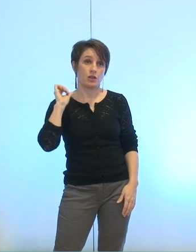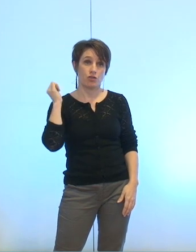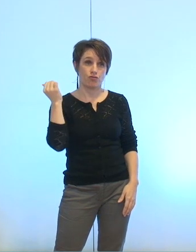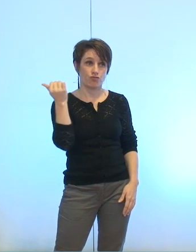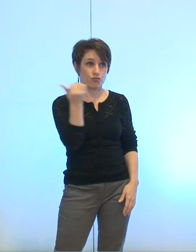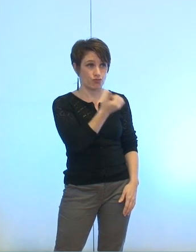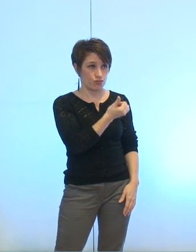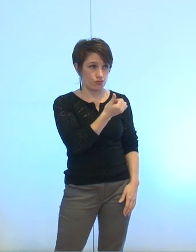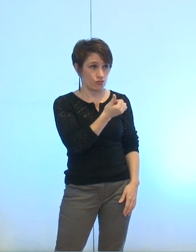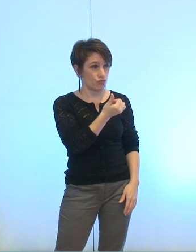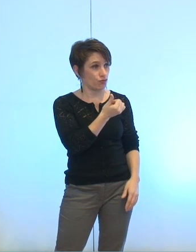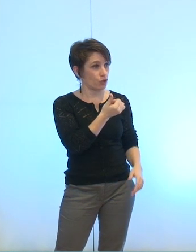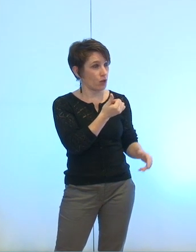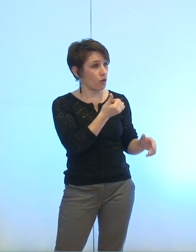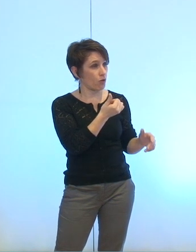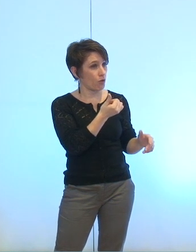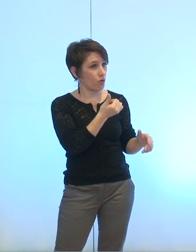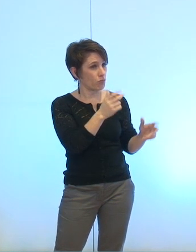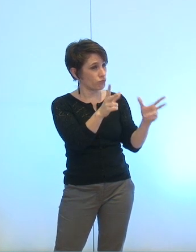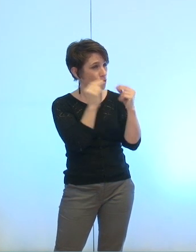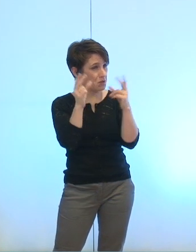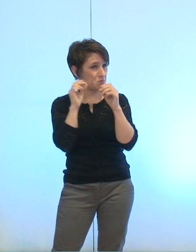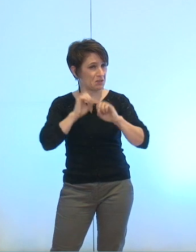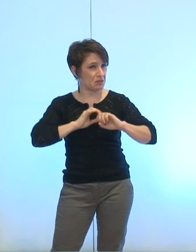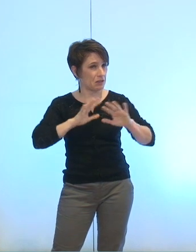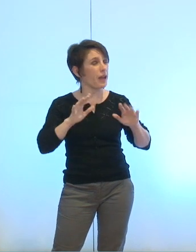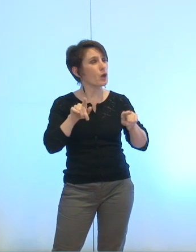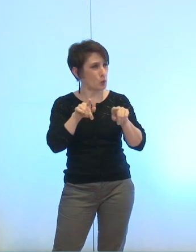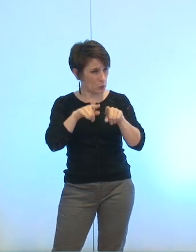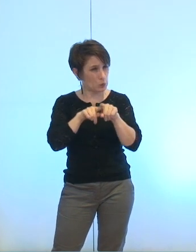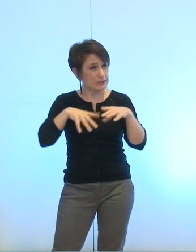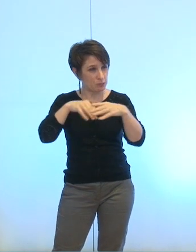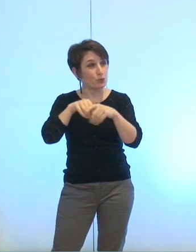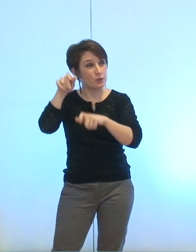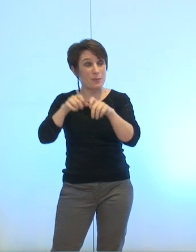a été d'ailleurs fort bien écrit y compris par des journalistes